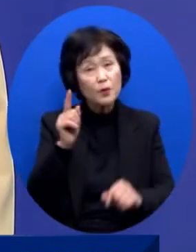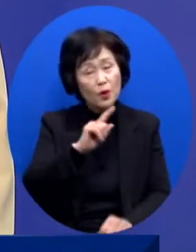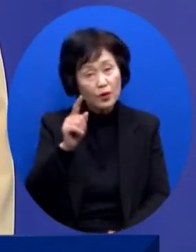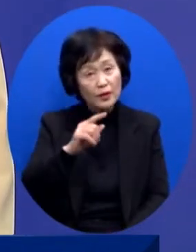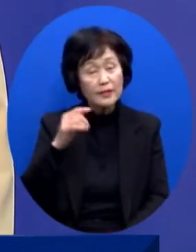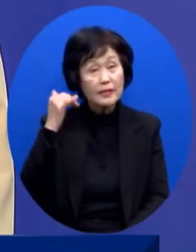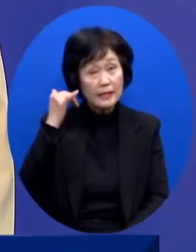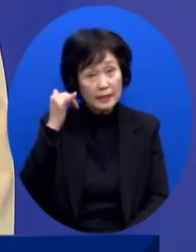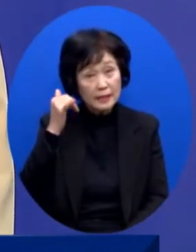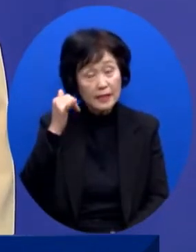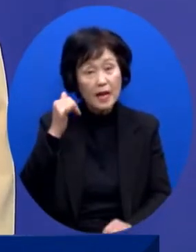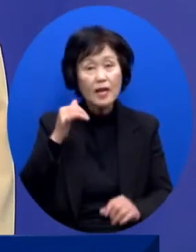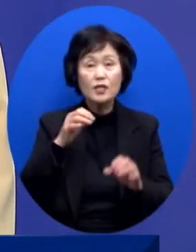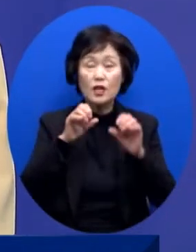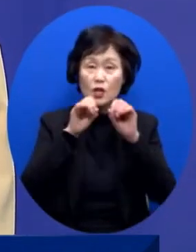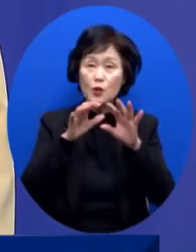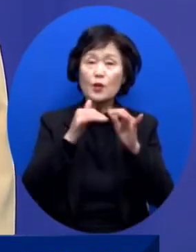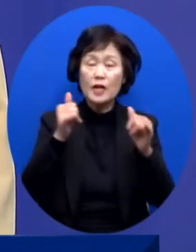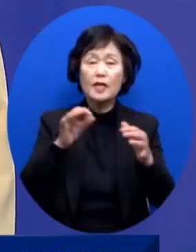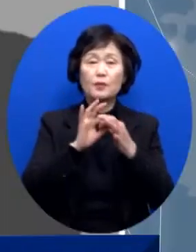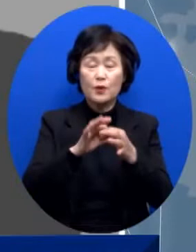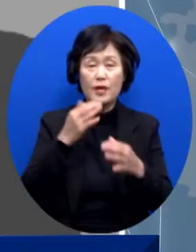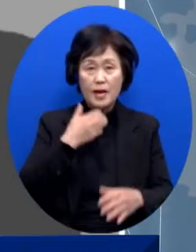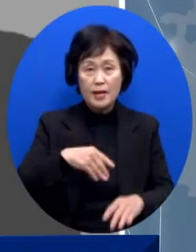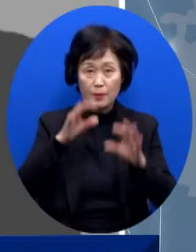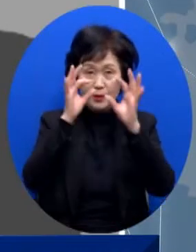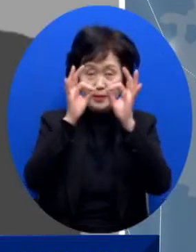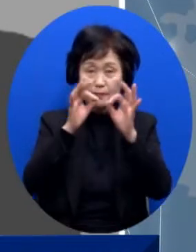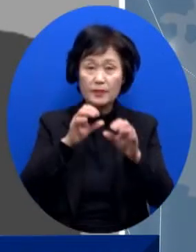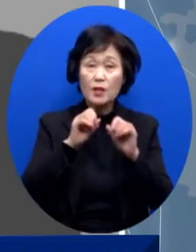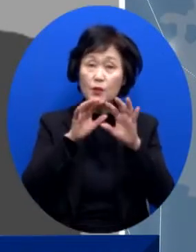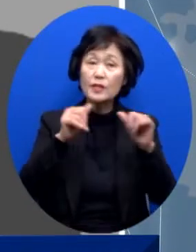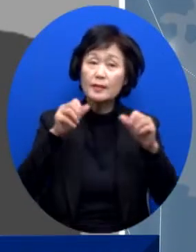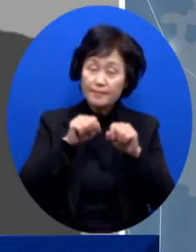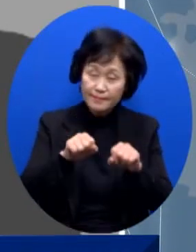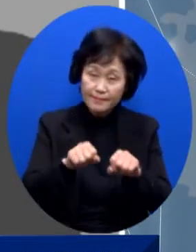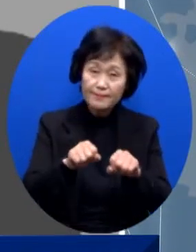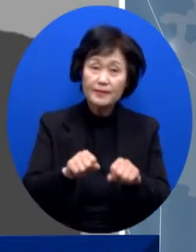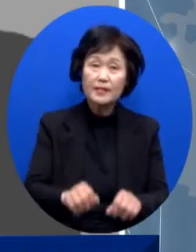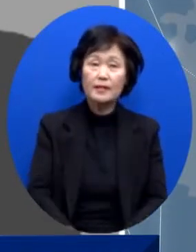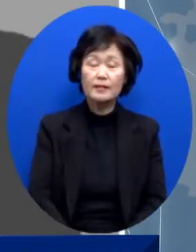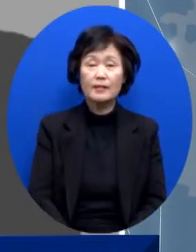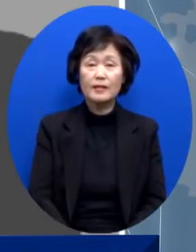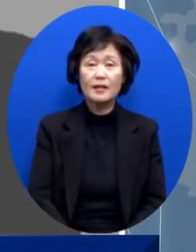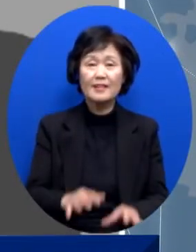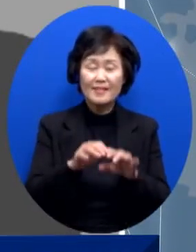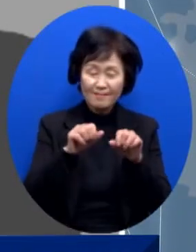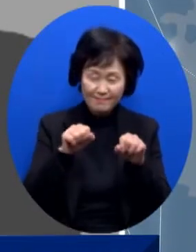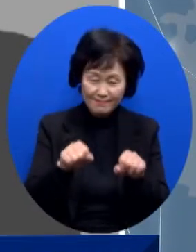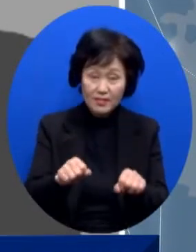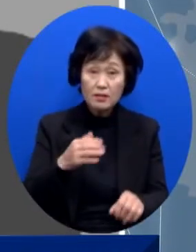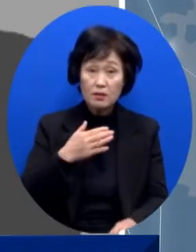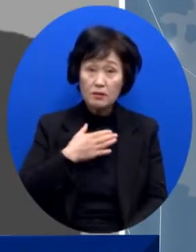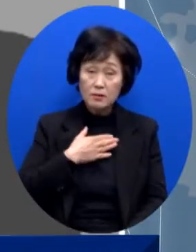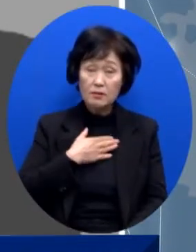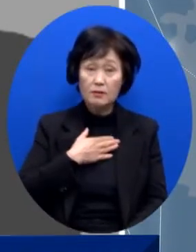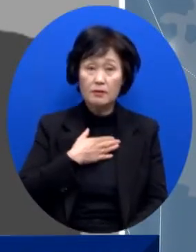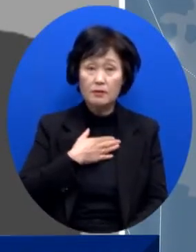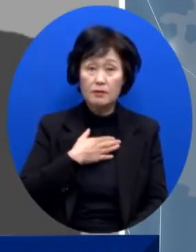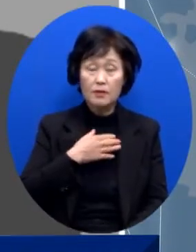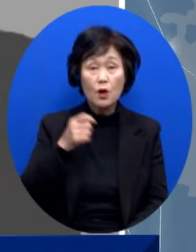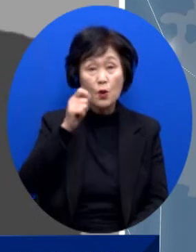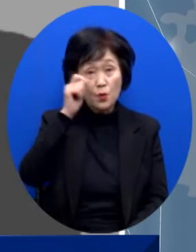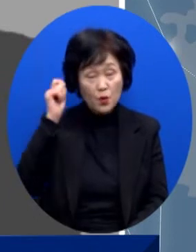연락하고 있는 선교사님 통해서 들어보겠습니다 선교사님 안녕하십니까 안녕하세요 전 아